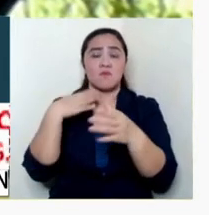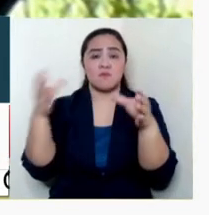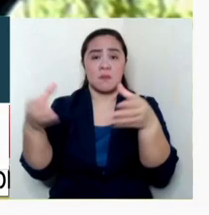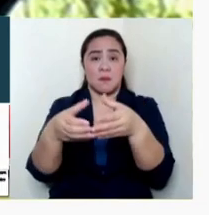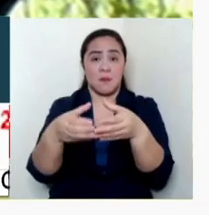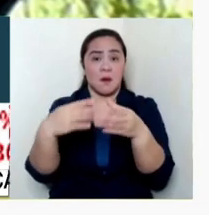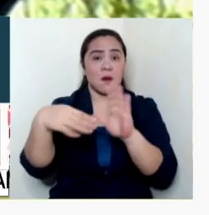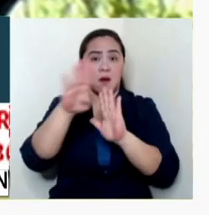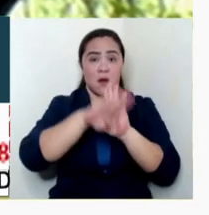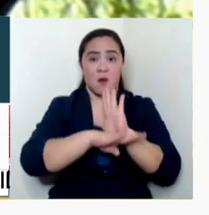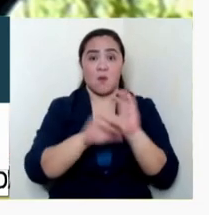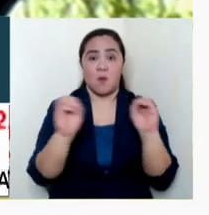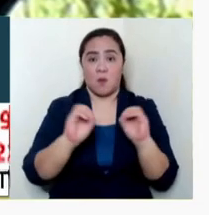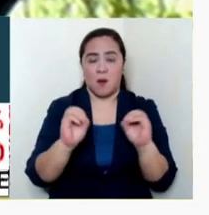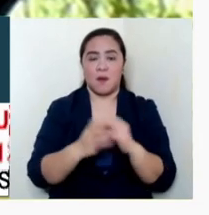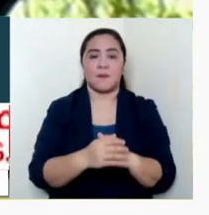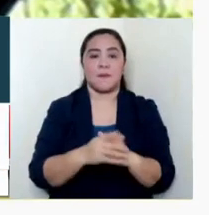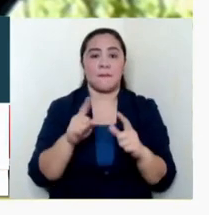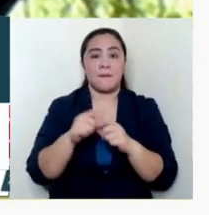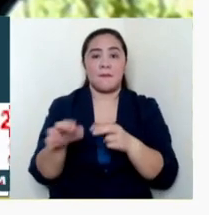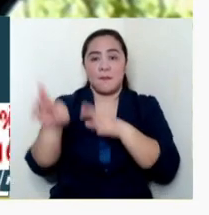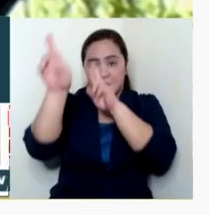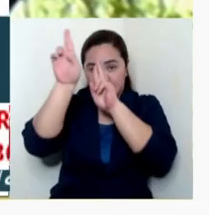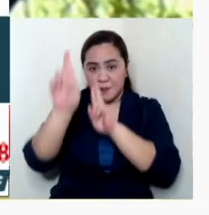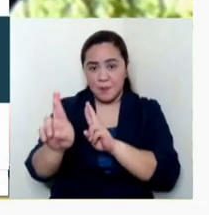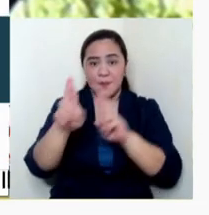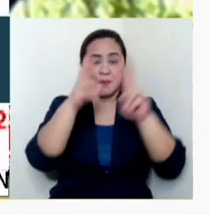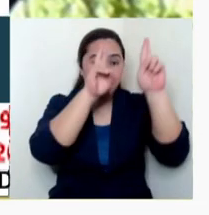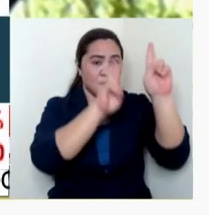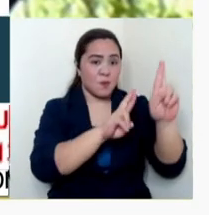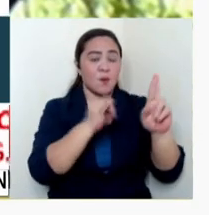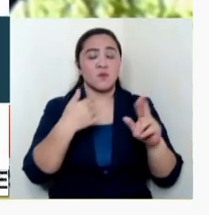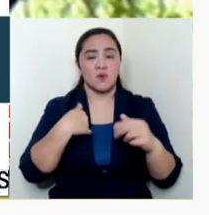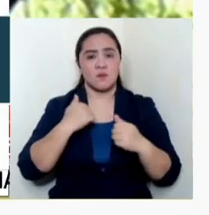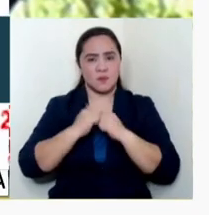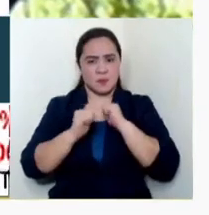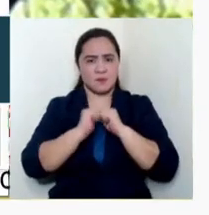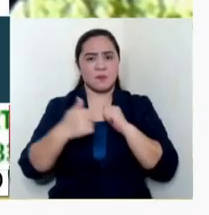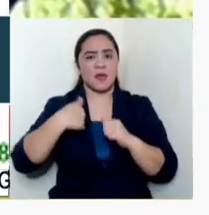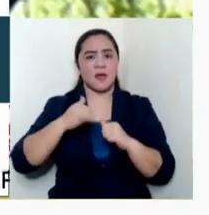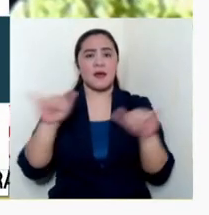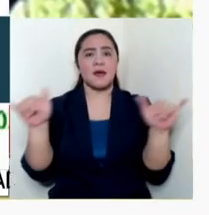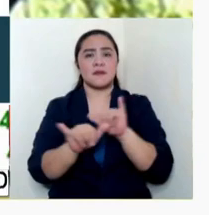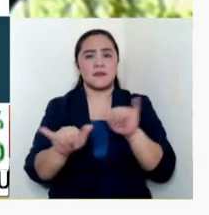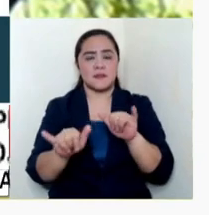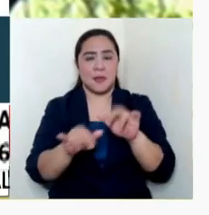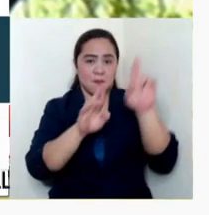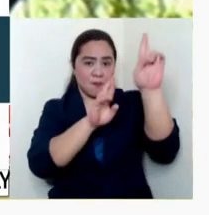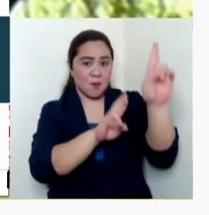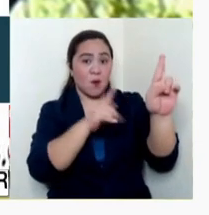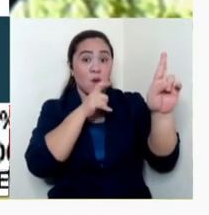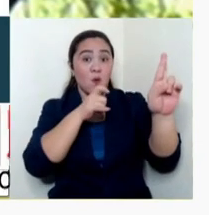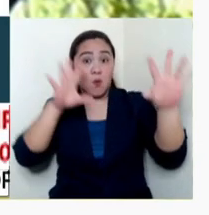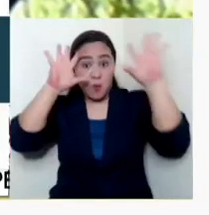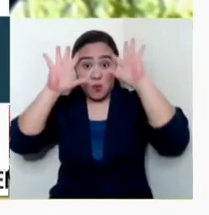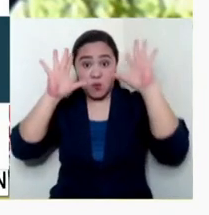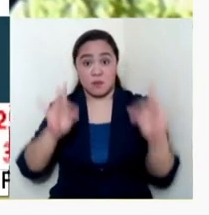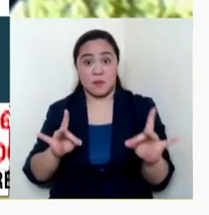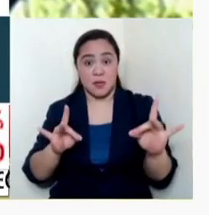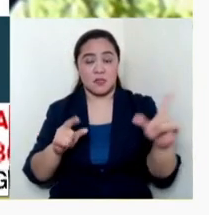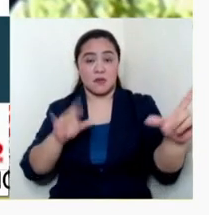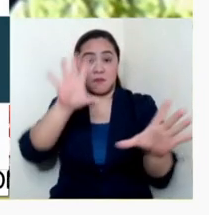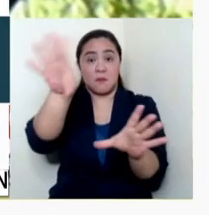Kung sa kanya mismo ginagalang niya, walang rason para hindi ko rin galangin dahil hindi naman ako bahagi. noong nagpasya kung sinong masasama at